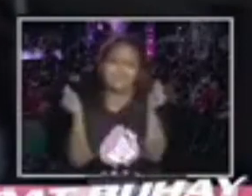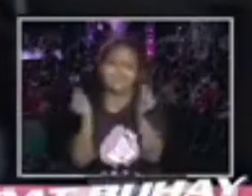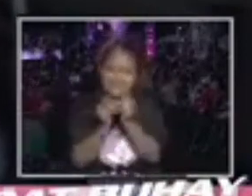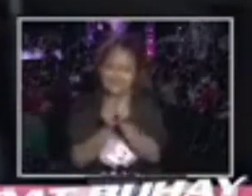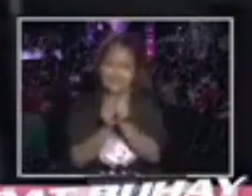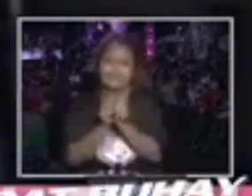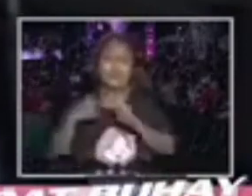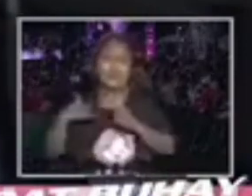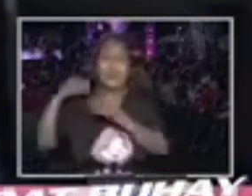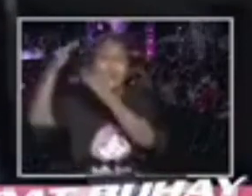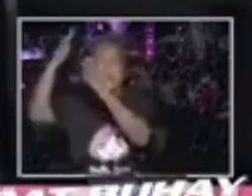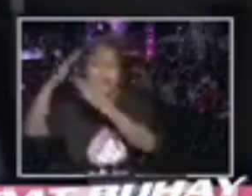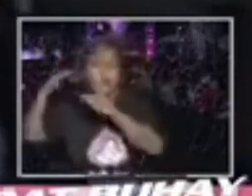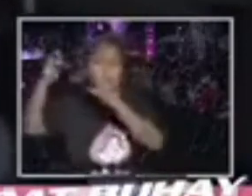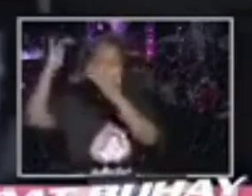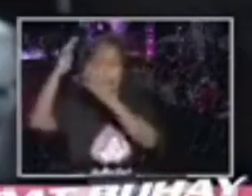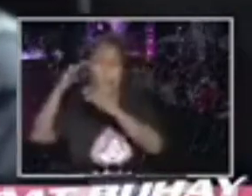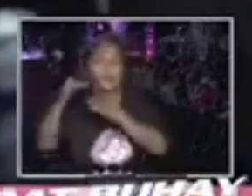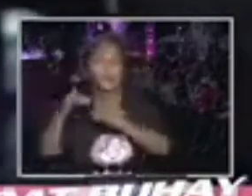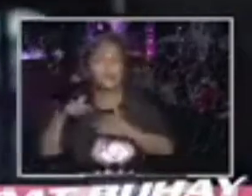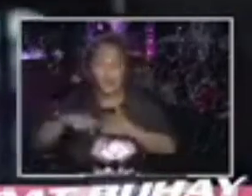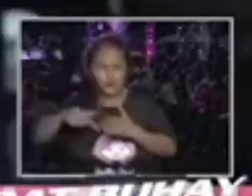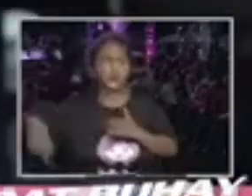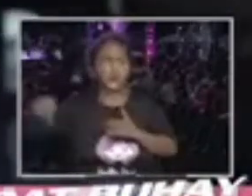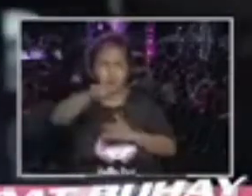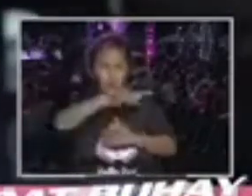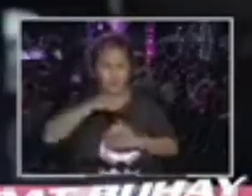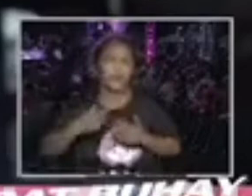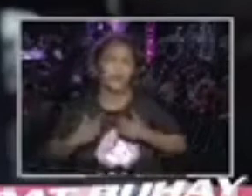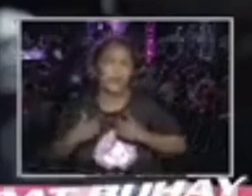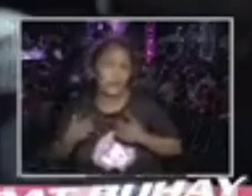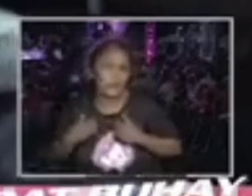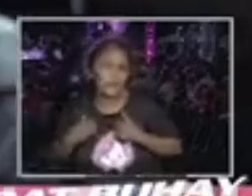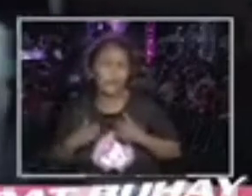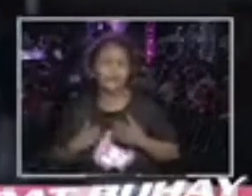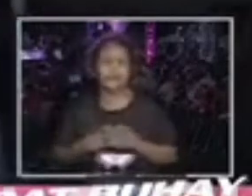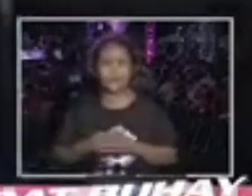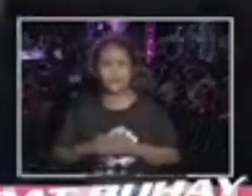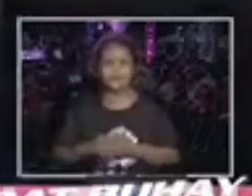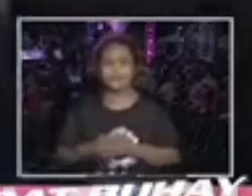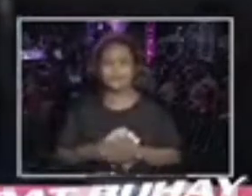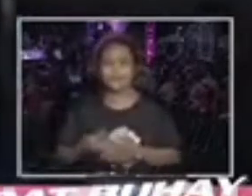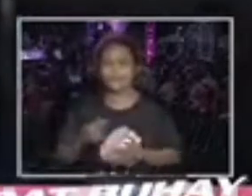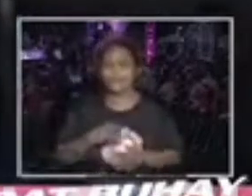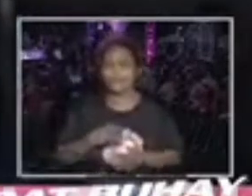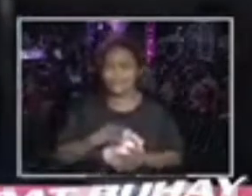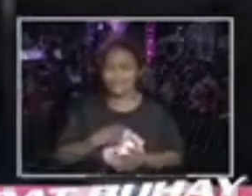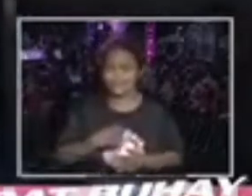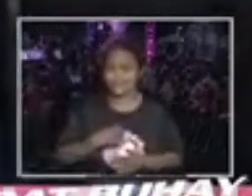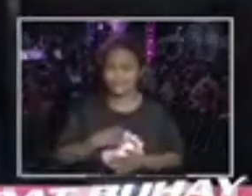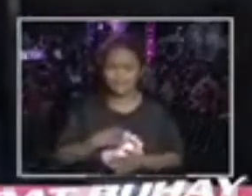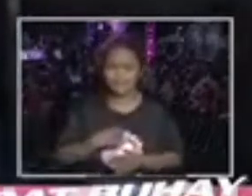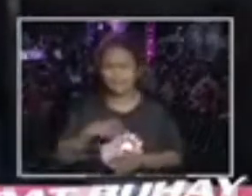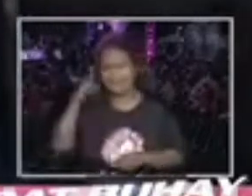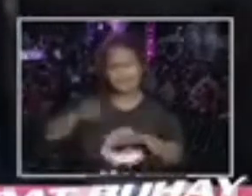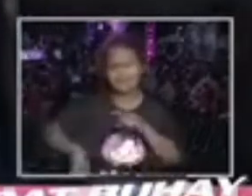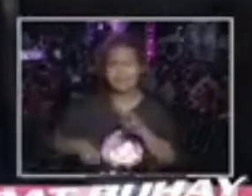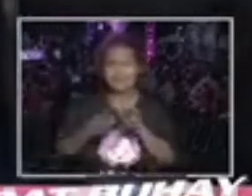May pag-asa sa loob nating lahat. Apoy itong hindi